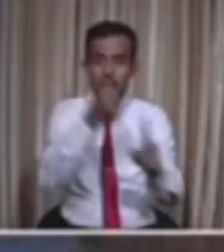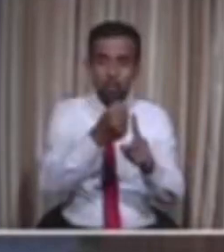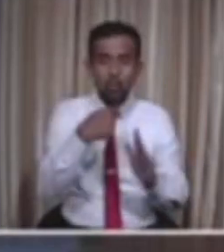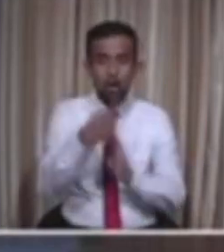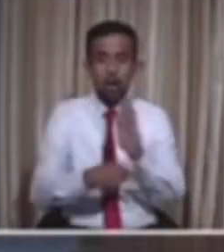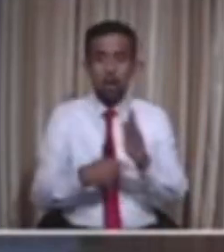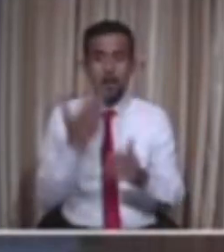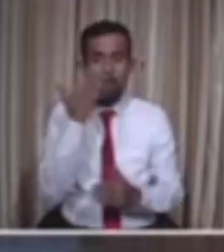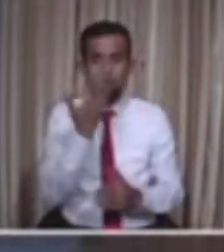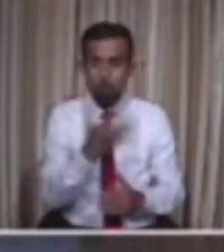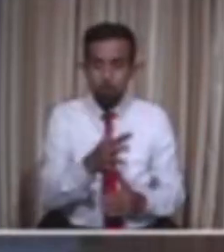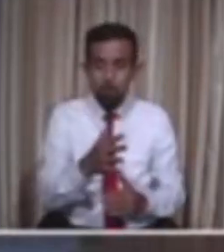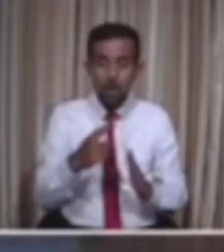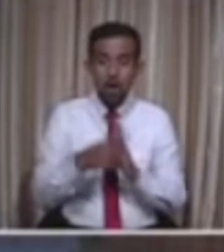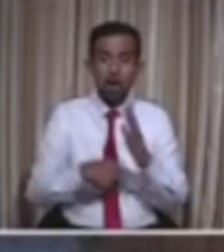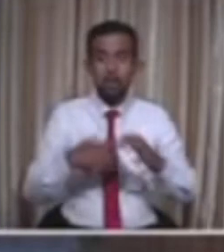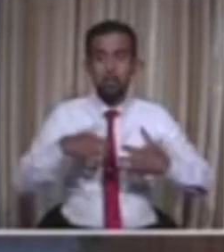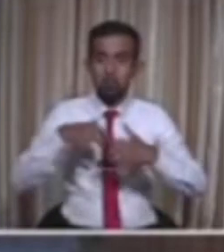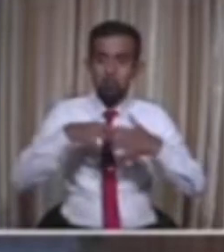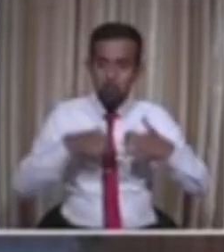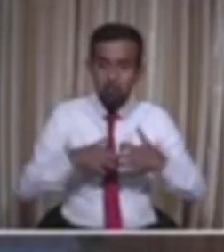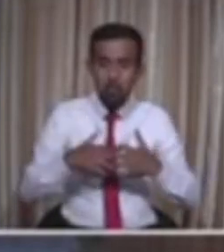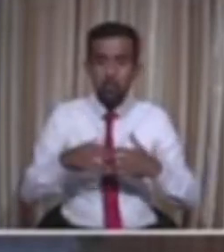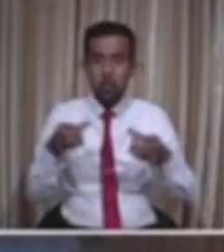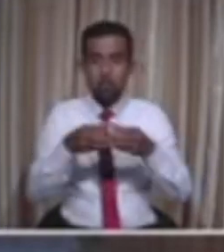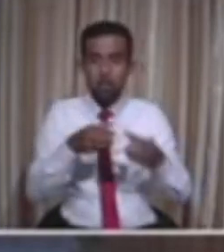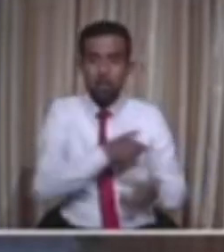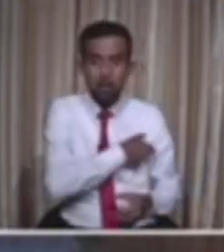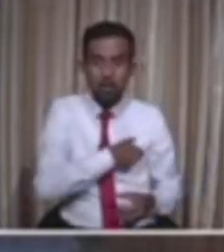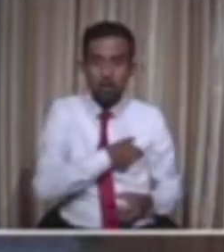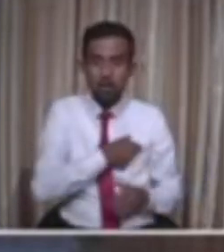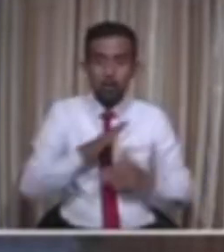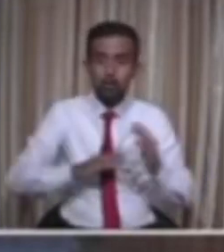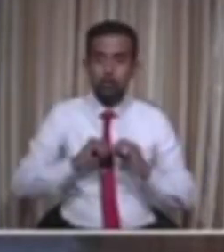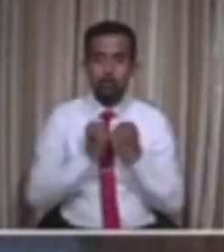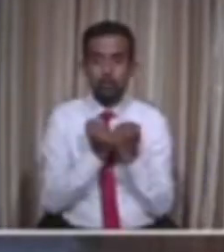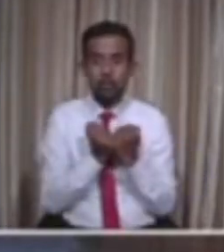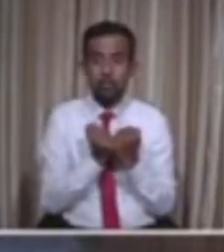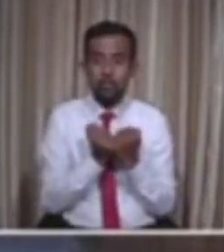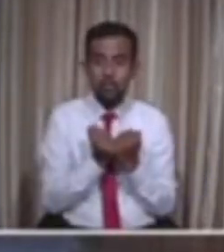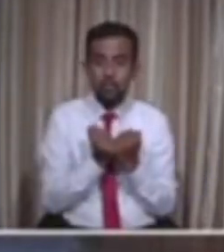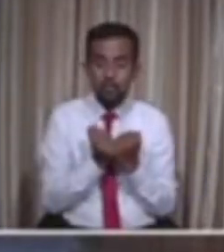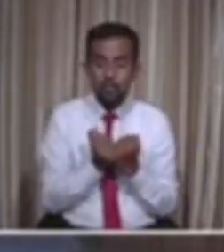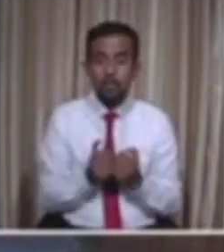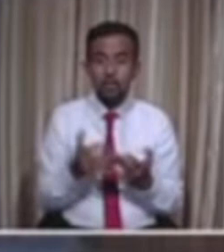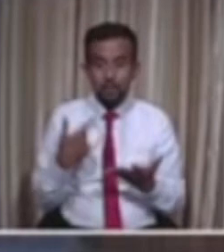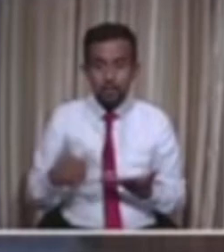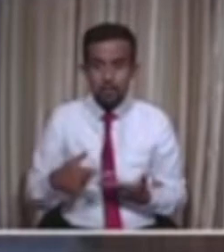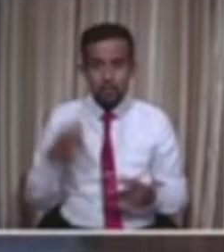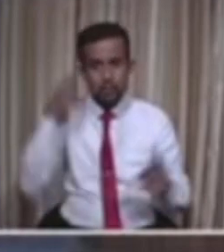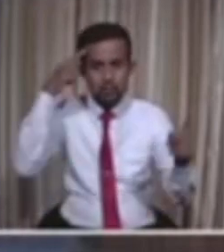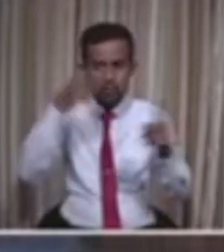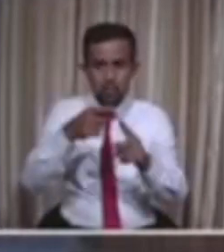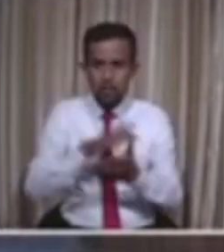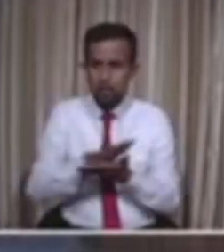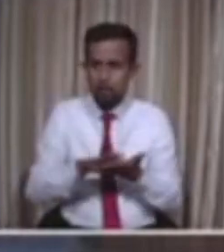ratai empenila ratai misala arbu dia ketinggal samahara paksa naik yo ayah kiburti samiti kandam kerbau de sambandin.